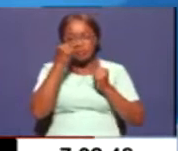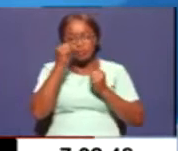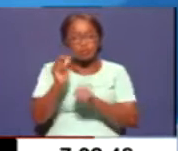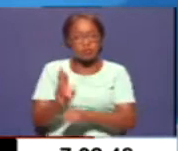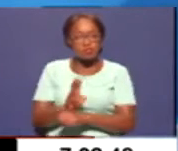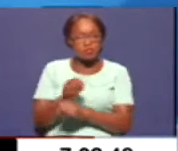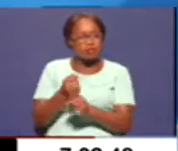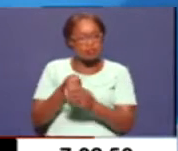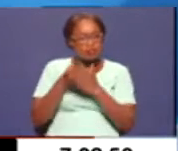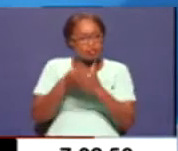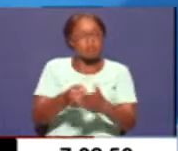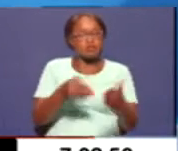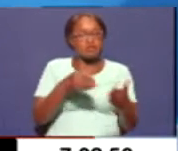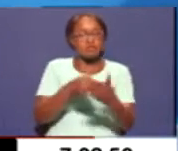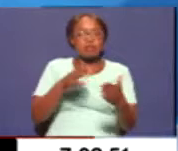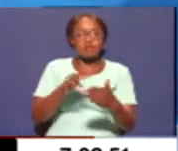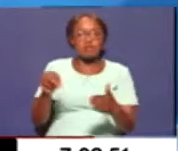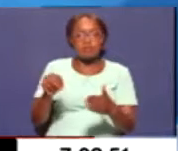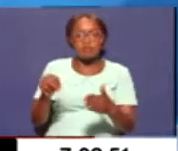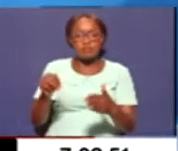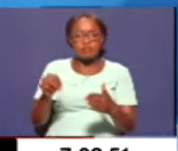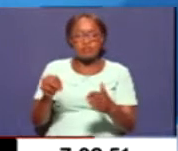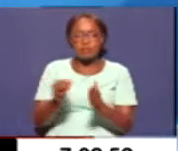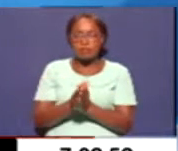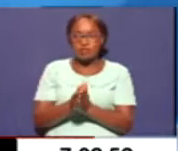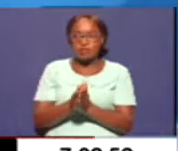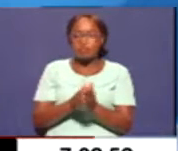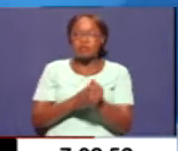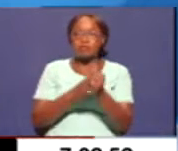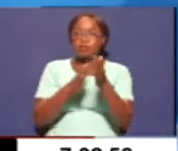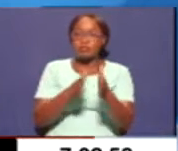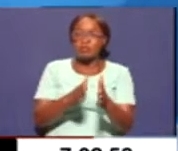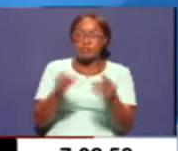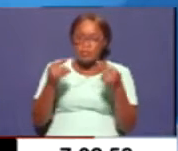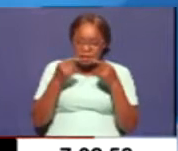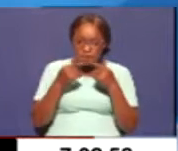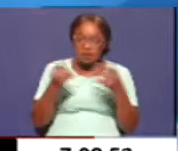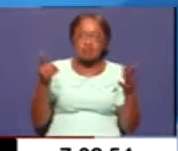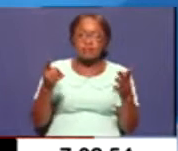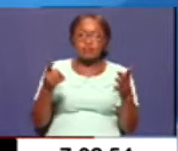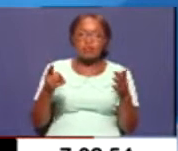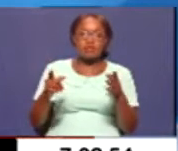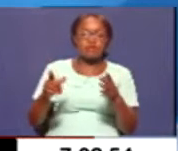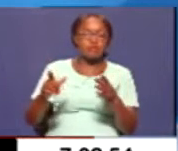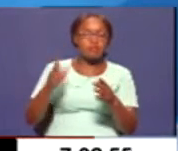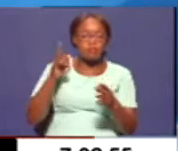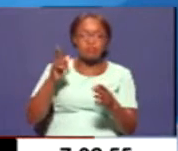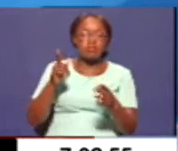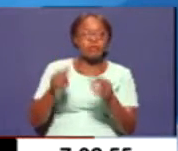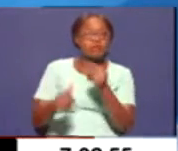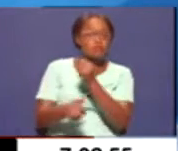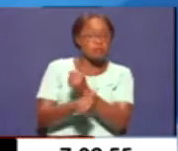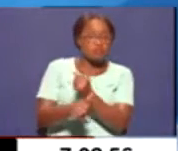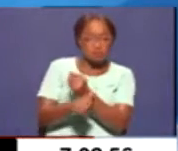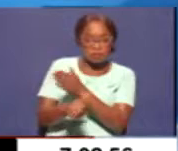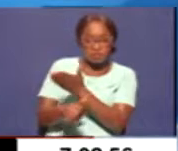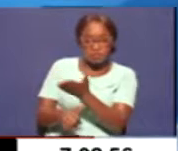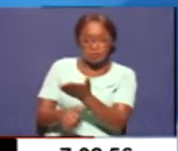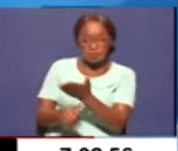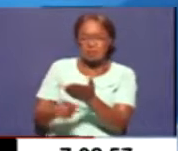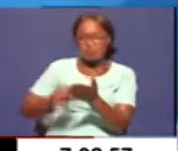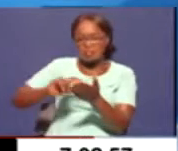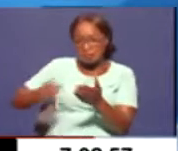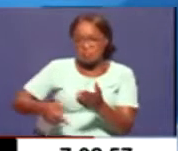dhidi yao. Jemedari Abdel Fattah al-Burhan alitangaza jana sheria za hali ya tahadhari nchini humo, huku maelfu ya